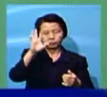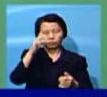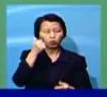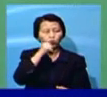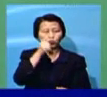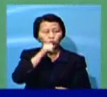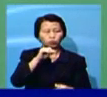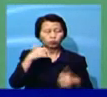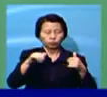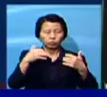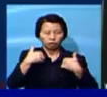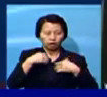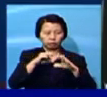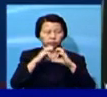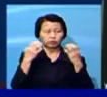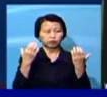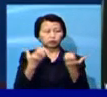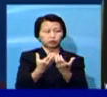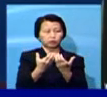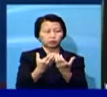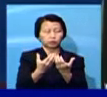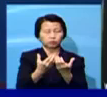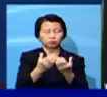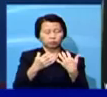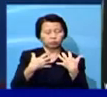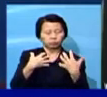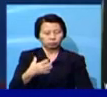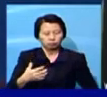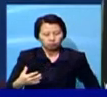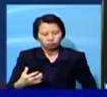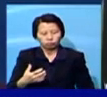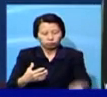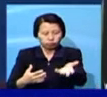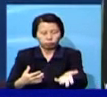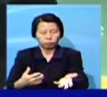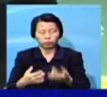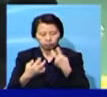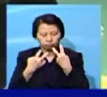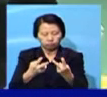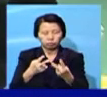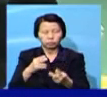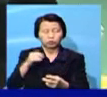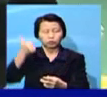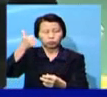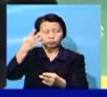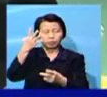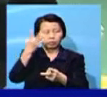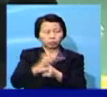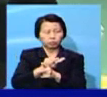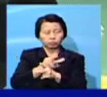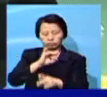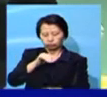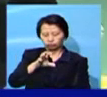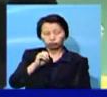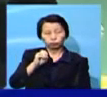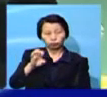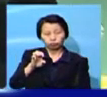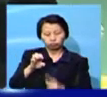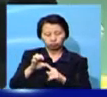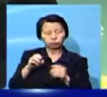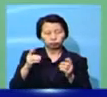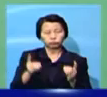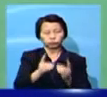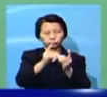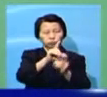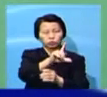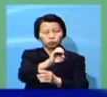kejohanan yang berlangsung di kelab warilla B dan rekreasi itu menyaksikan juara dunia empat kali Joe Edwards dijadualkan bertemu